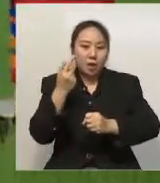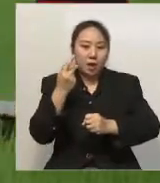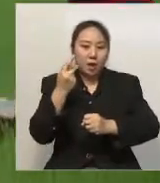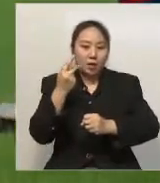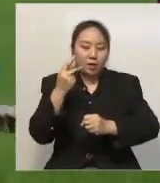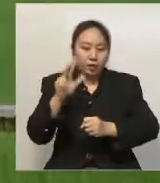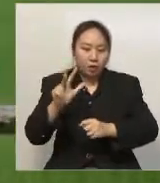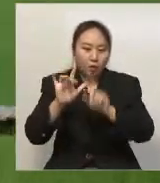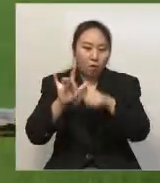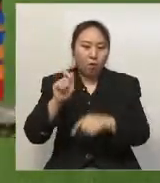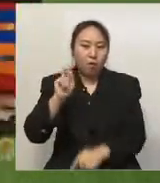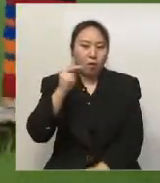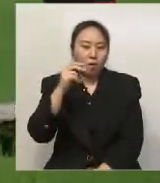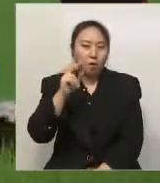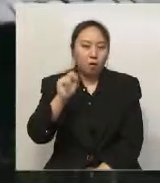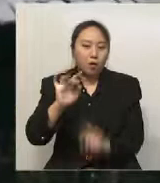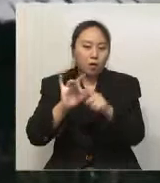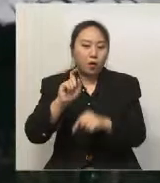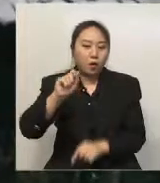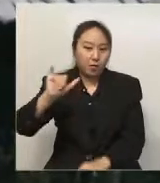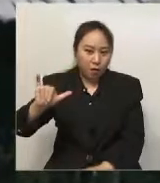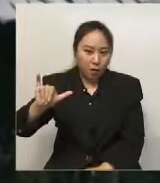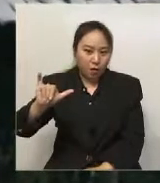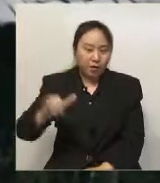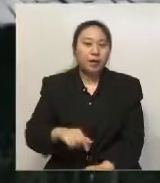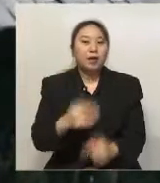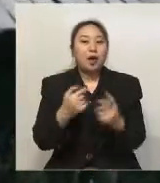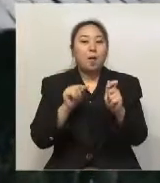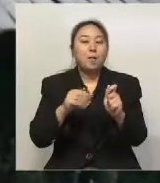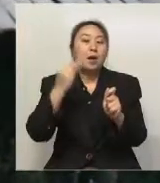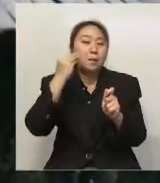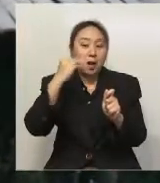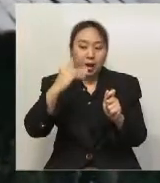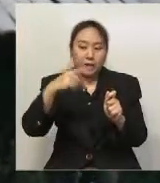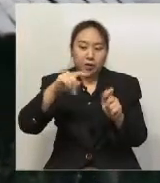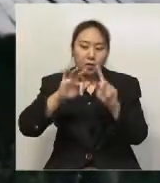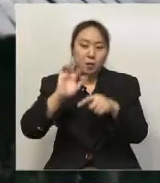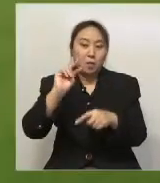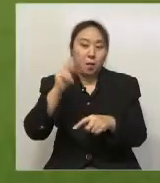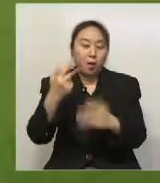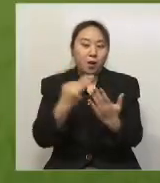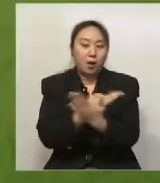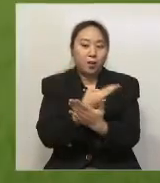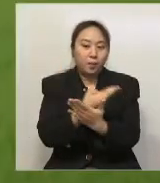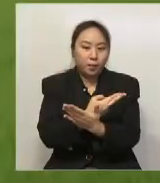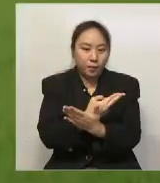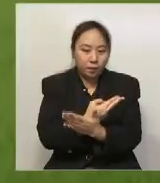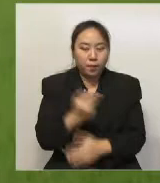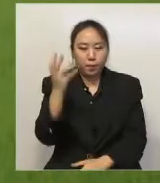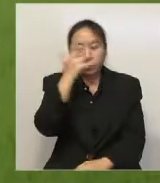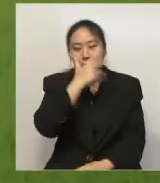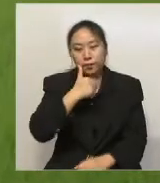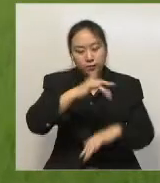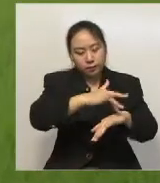องน้อยหมู่ที่12ตำบลท่าผาอำเภอบ้านโป่งจังหวัดราชบุรีท่ามกลางบรรยากาศความสวย